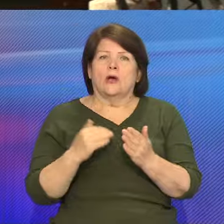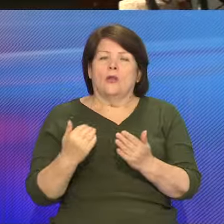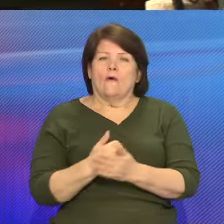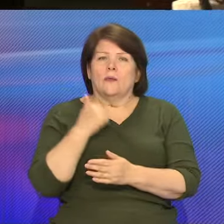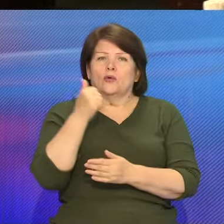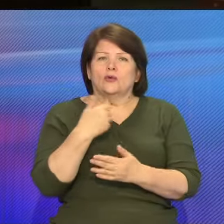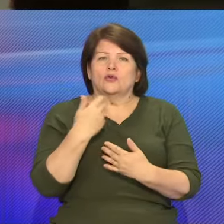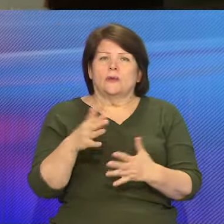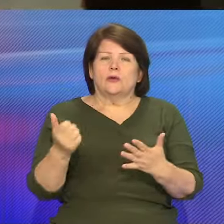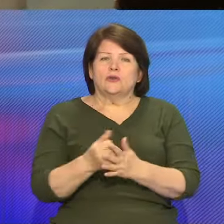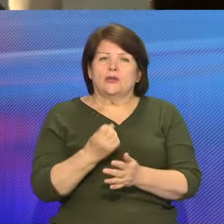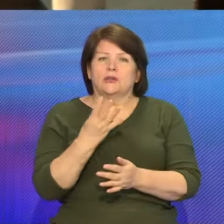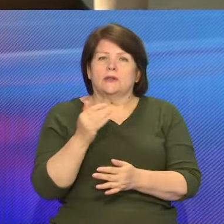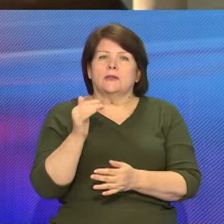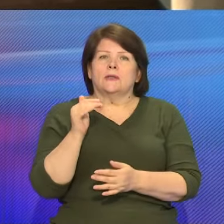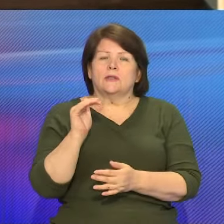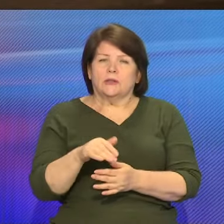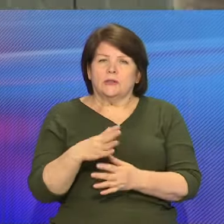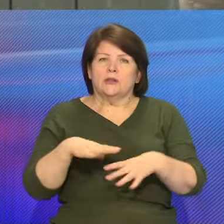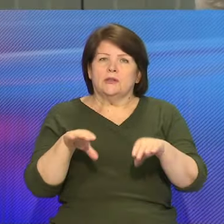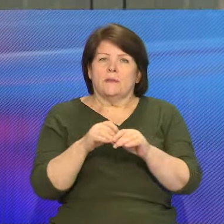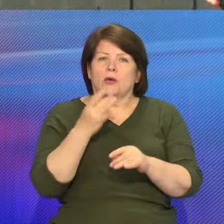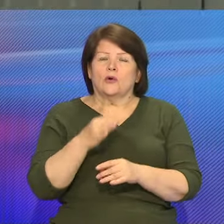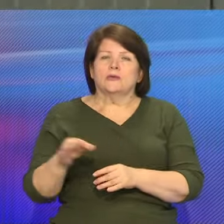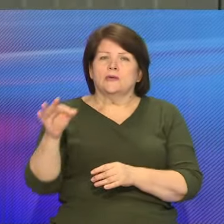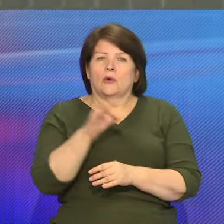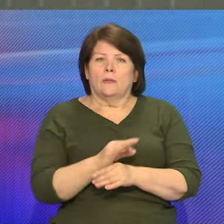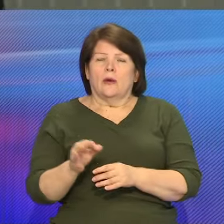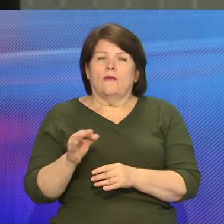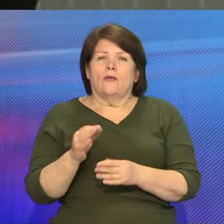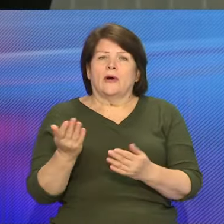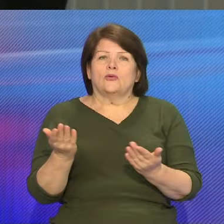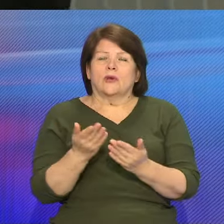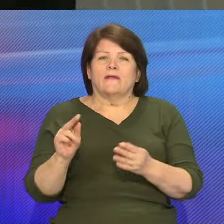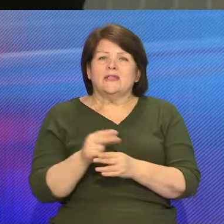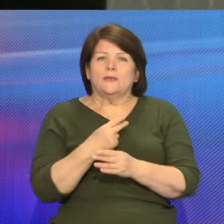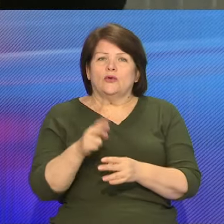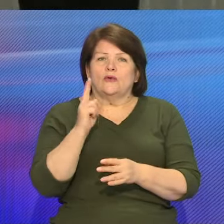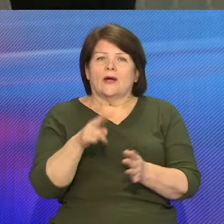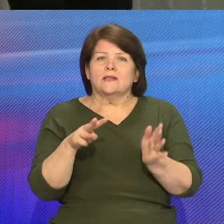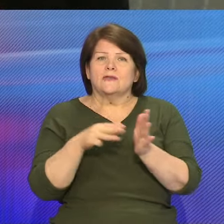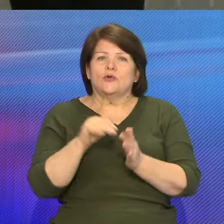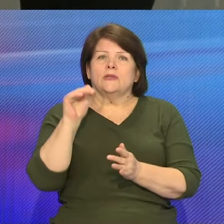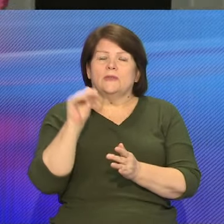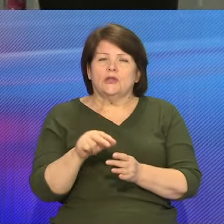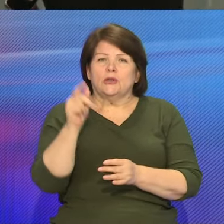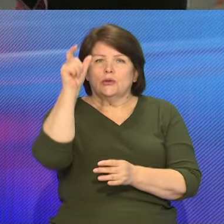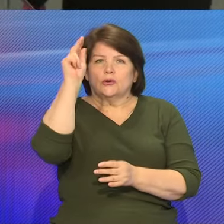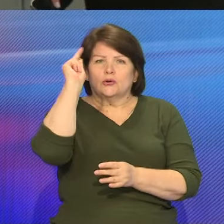атрымалі 14 тысяч сем'яў Гродзенскага рэгіёна, у якіх выхоўваюцца 28,5 тысяч школьнікаў.